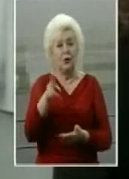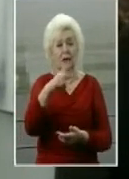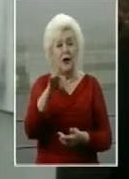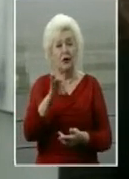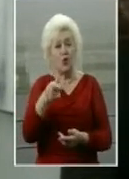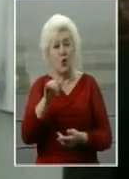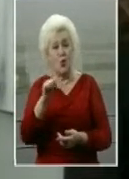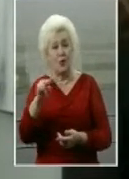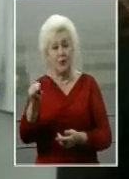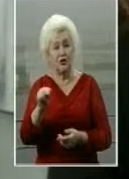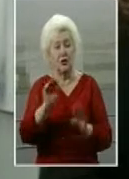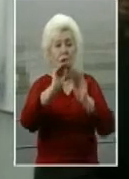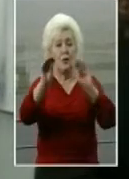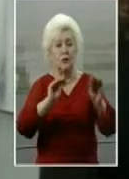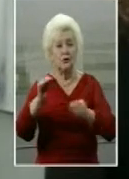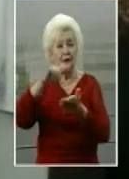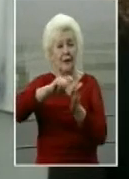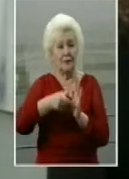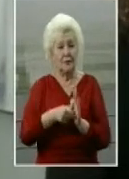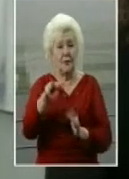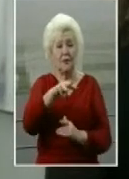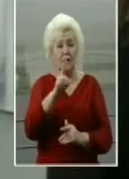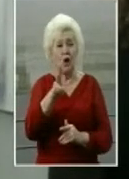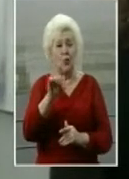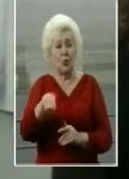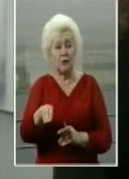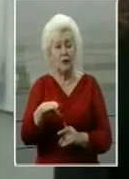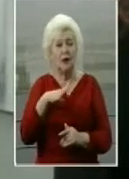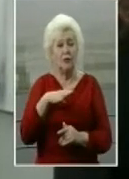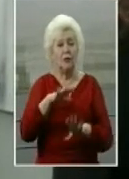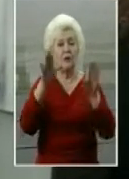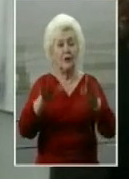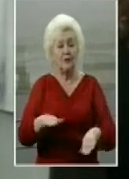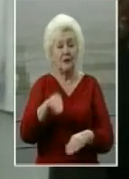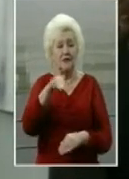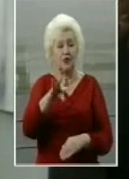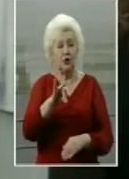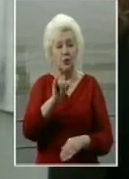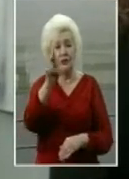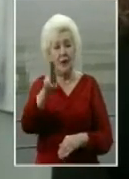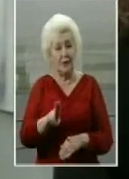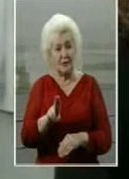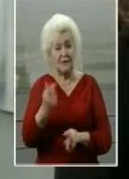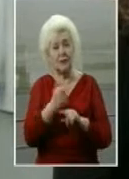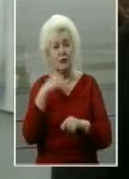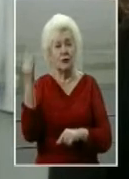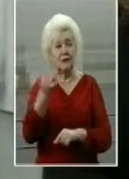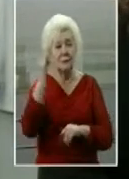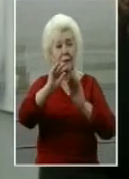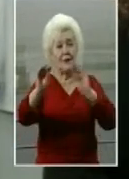де музей світлиця Мирослави Кот. Ми були в місті Трускавець, дуже цікавий